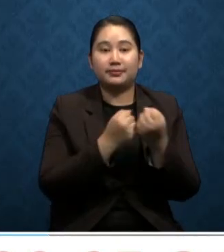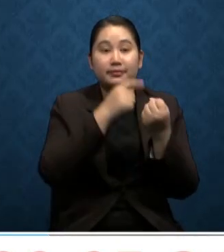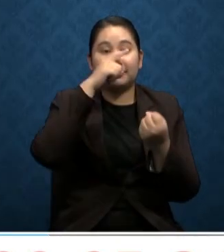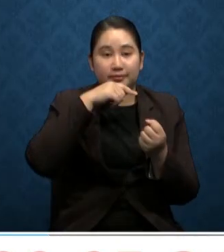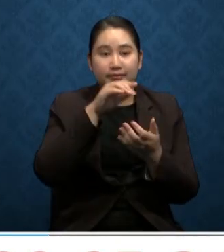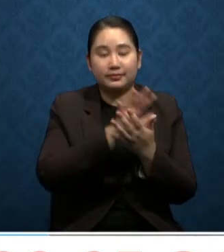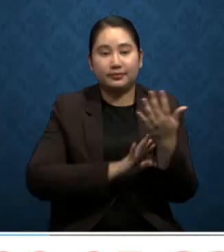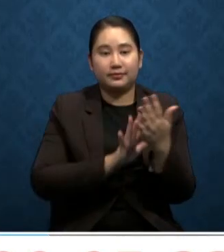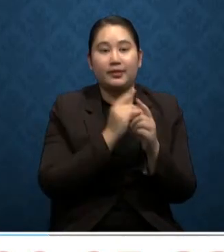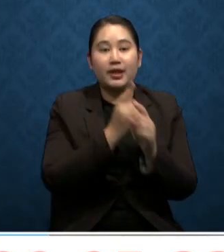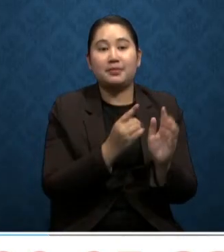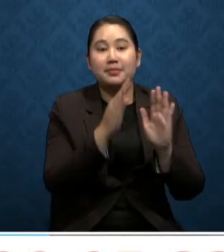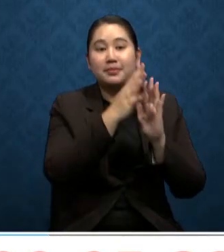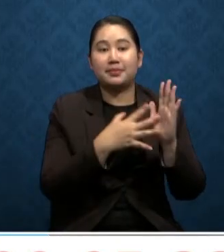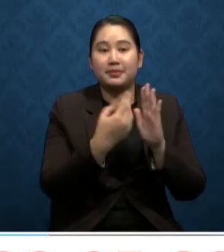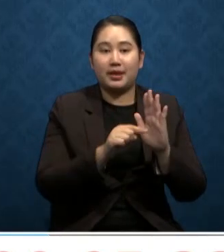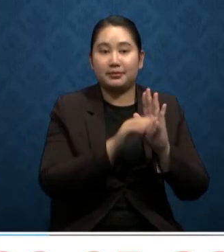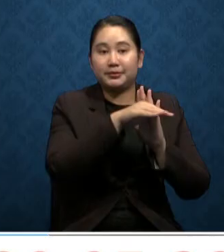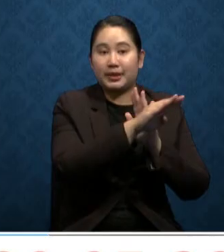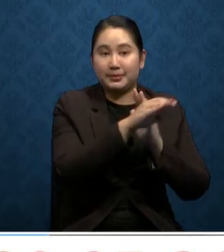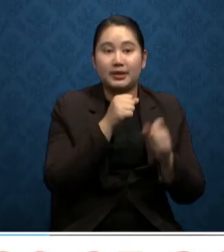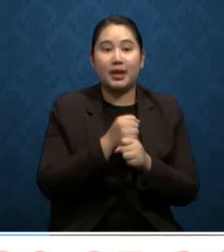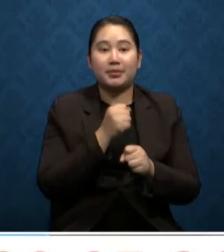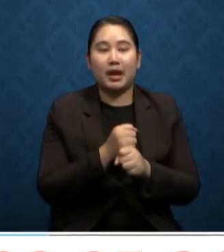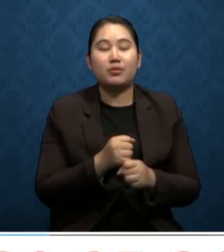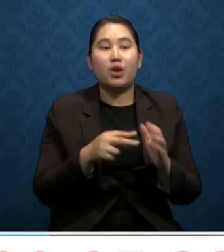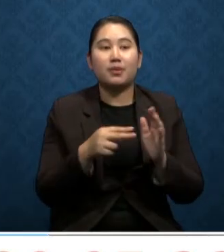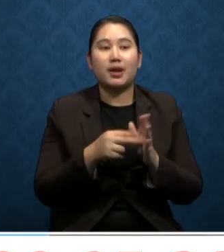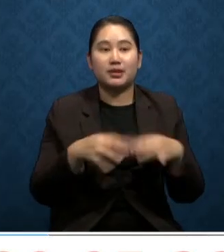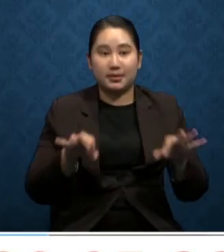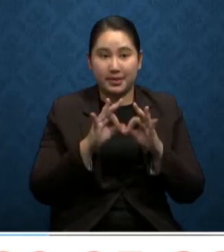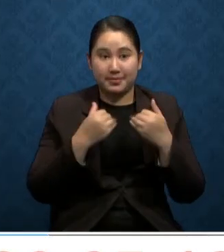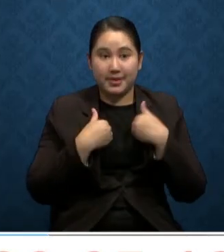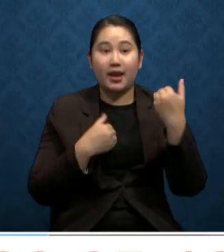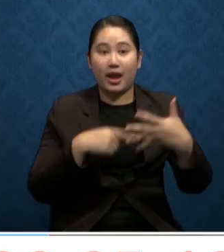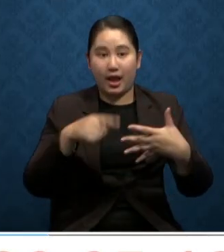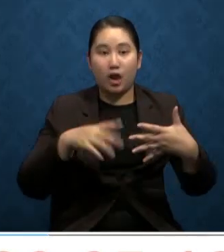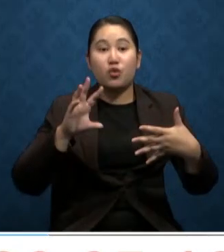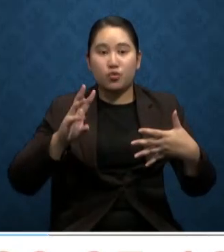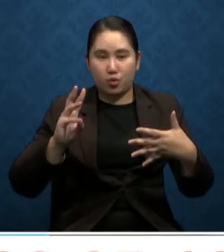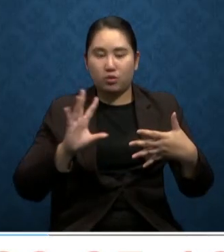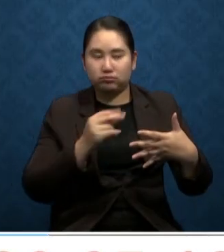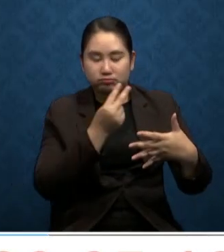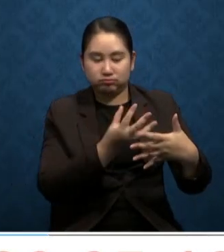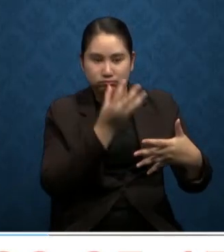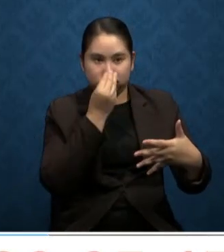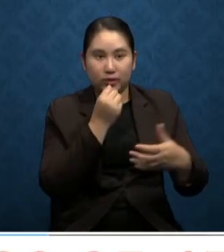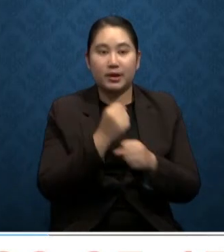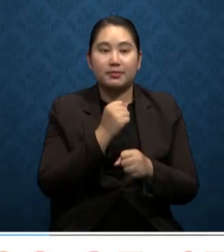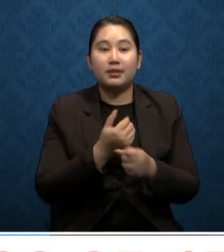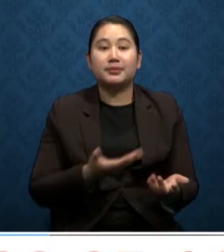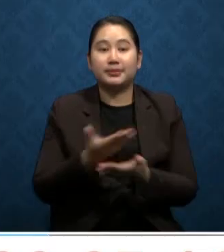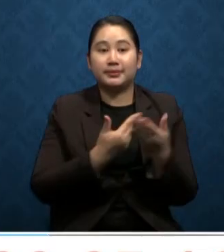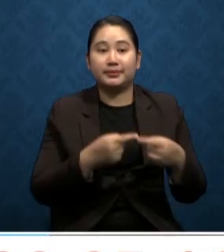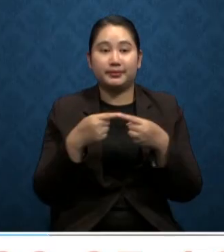Curveที่เราเคยคิดกันที่เราเคยตั้งใจกันเนี่ยมันมี 5กรอบใหญ่ๆที่วอวอาจจะต้องนำไปใช้ในการพิจารณาเป็น